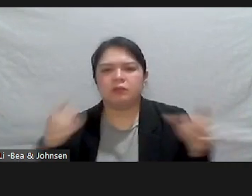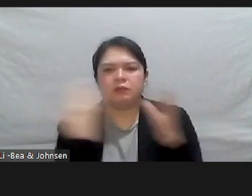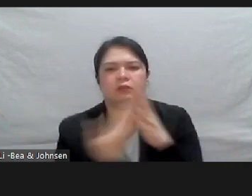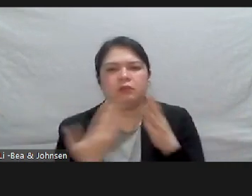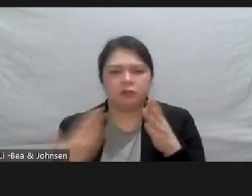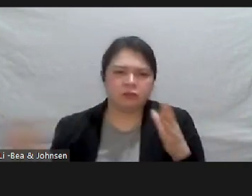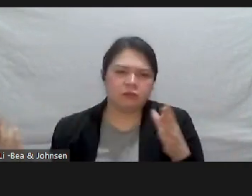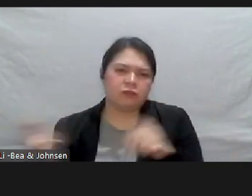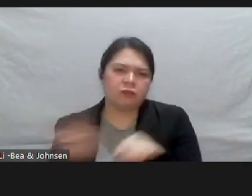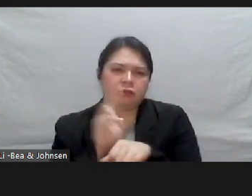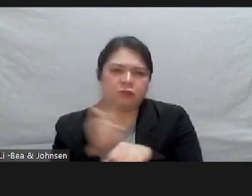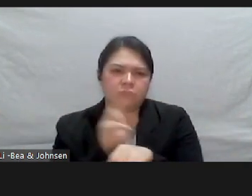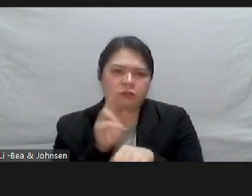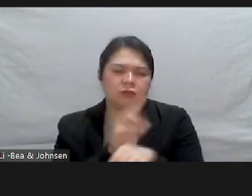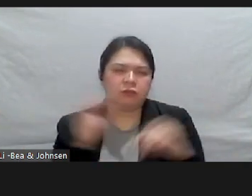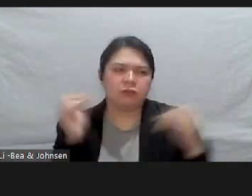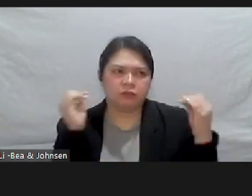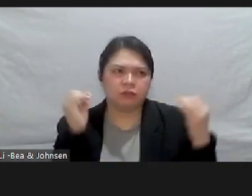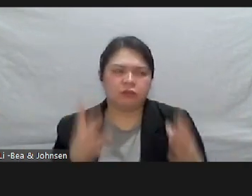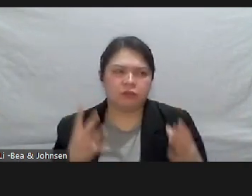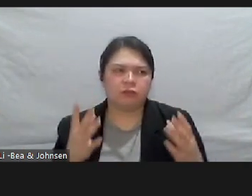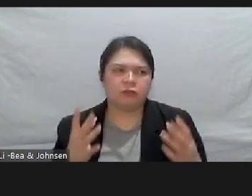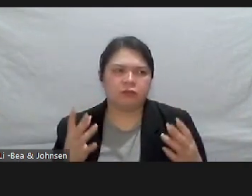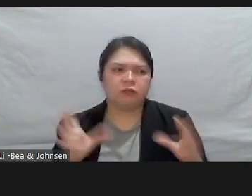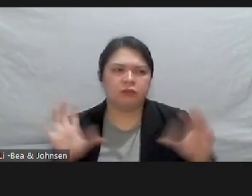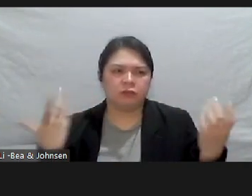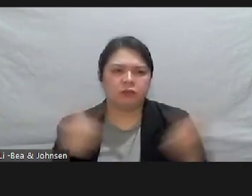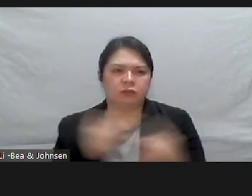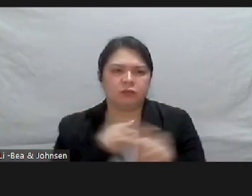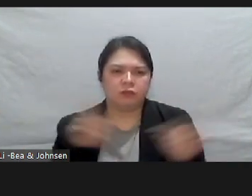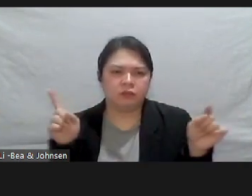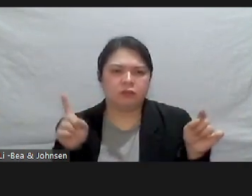ito ng mga teachers at nagagamit sa classroom, eh siguro